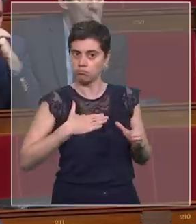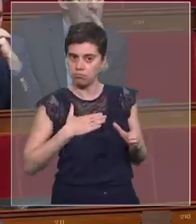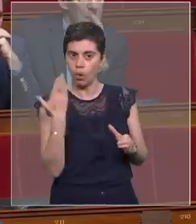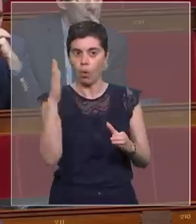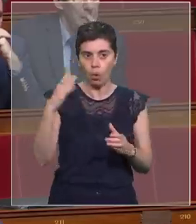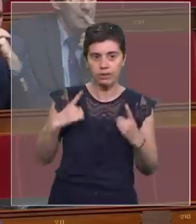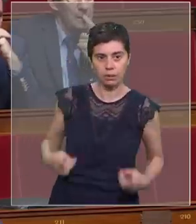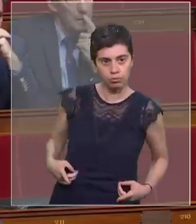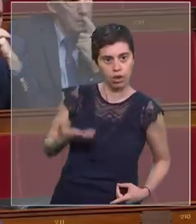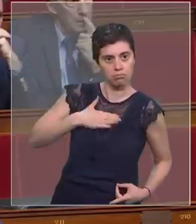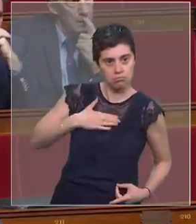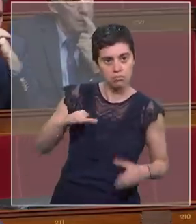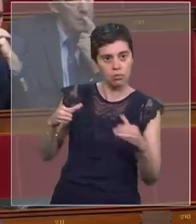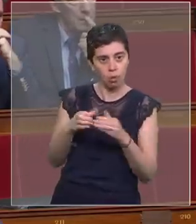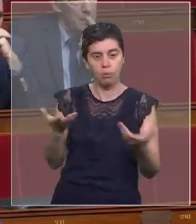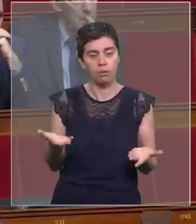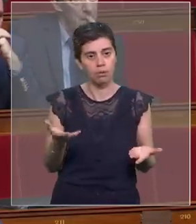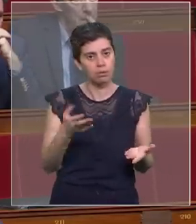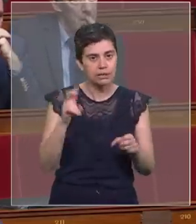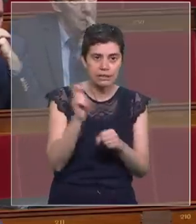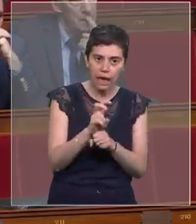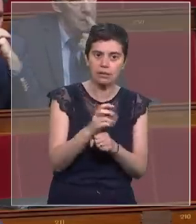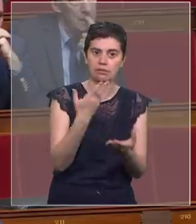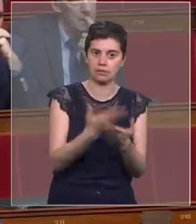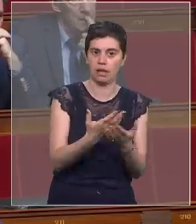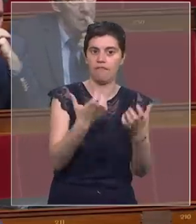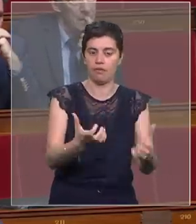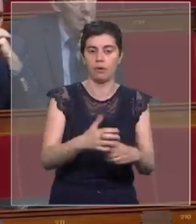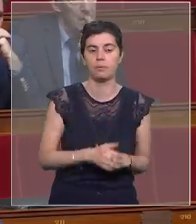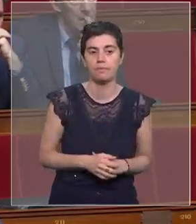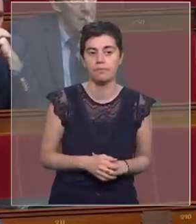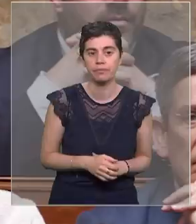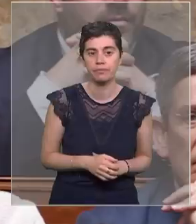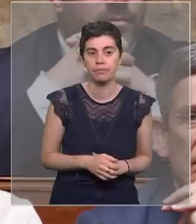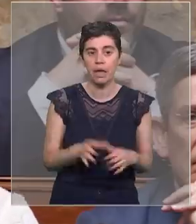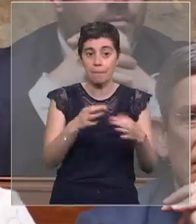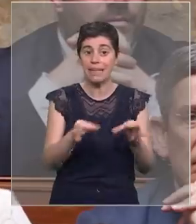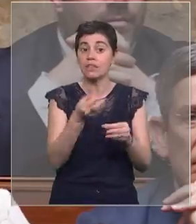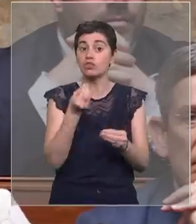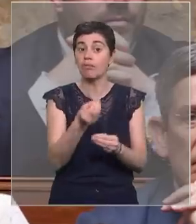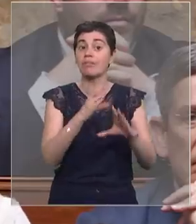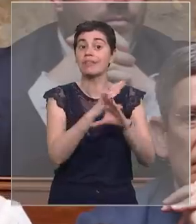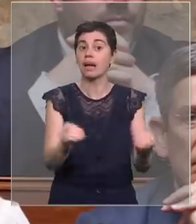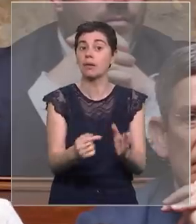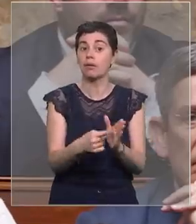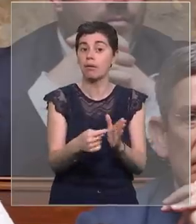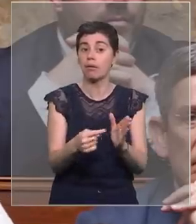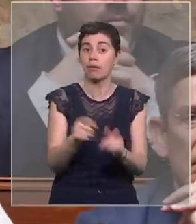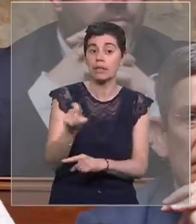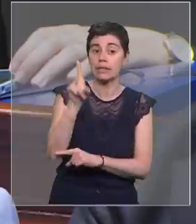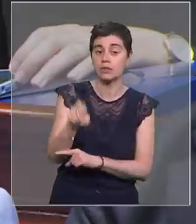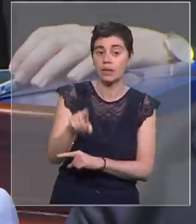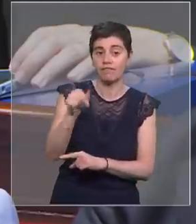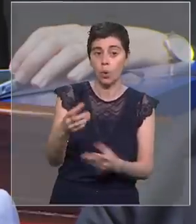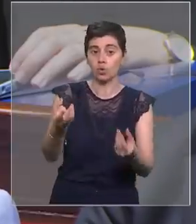sur nos bancs veulent la préserver. Madame la Première ministre, quand allez-vous apaiser notre pays en laissant enfin les